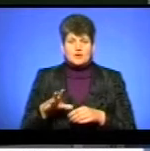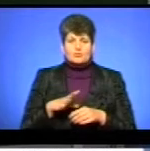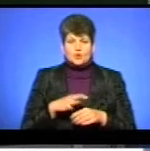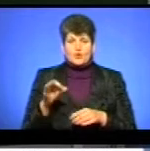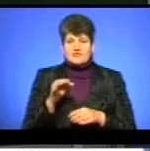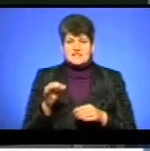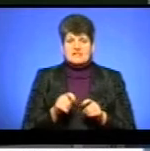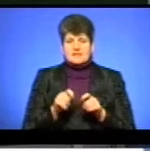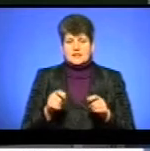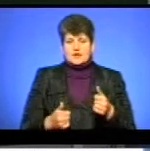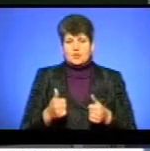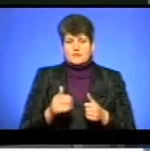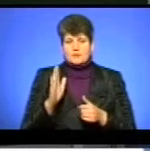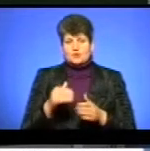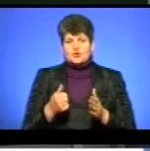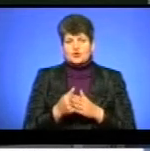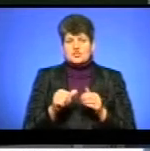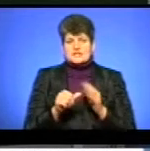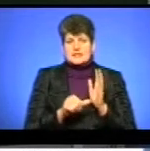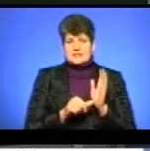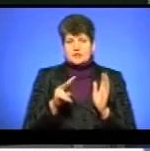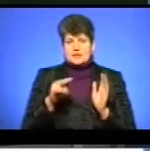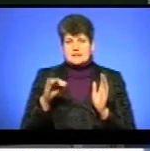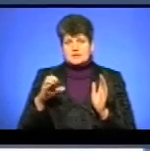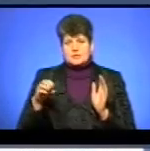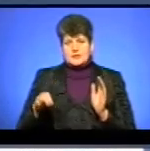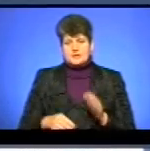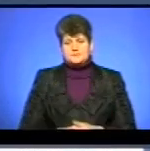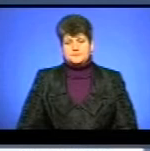відкриття конкурсу. Він триватиме до 16 листопада.